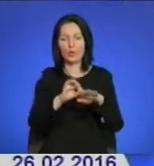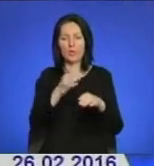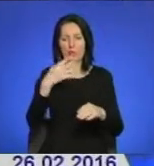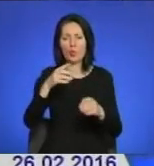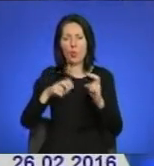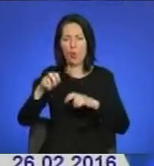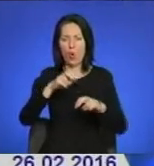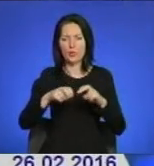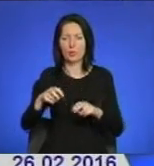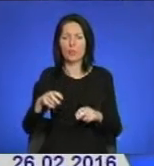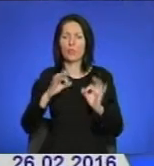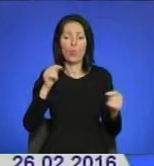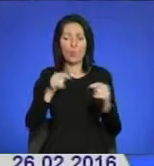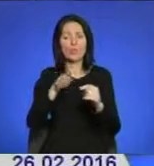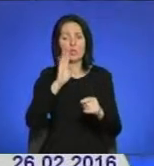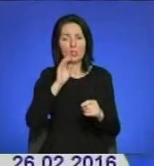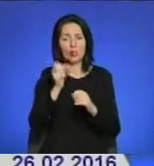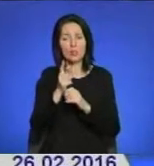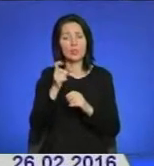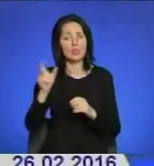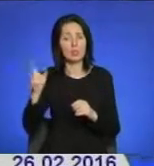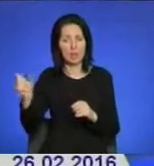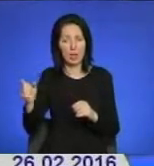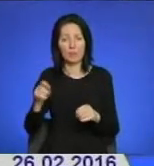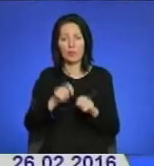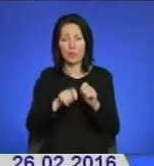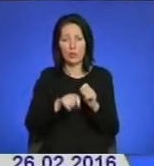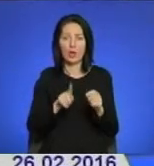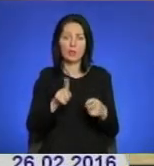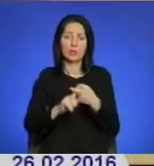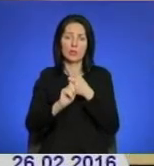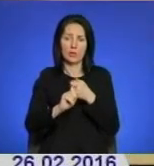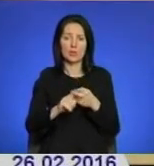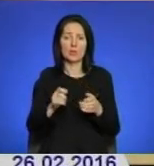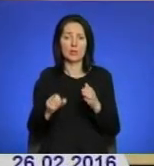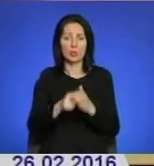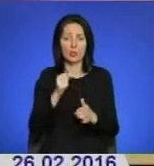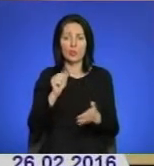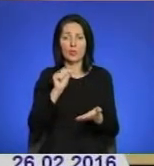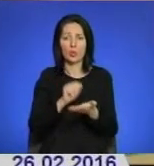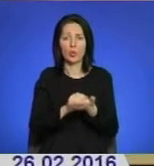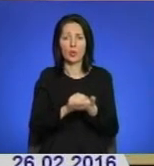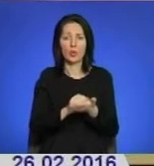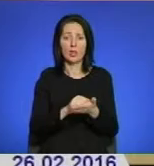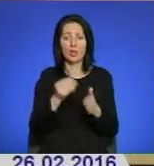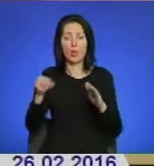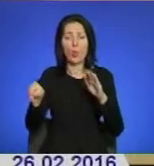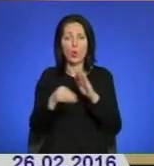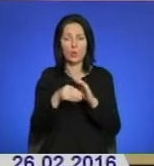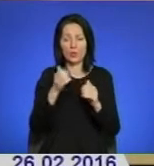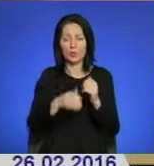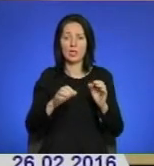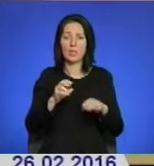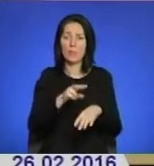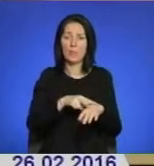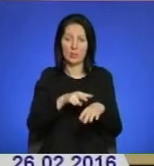обласному управлінні поліції. Широкомасштабну операцію здійснили у межах розслідування факту вимагання у тернополянки хабара в розмірі 12 тисяч доларів